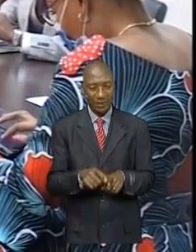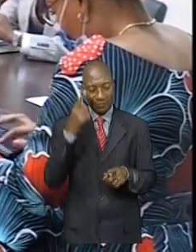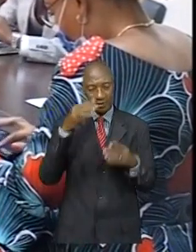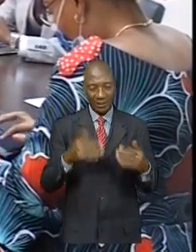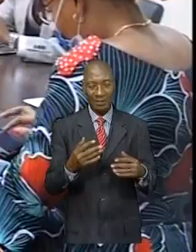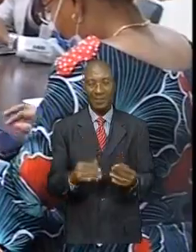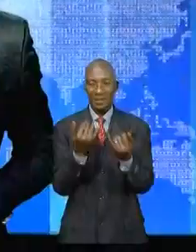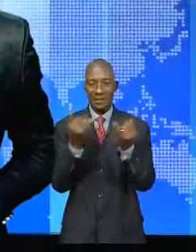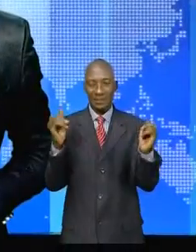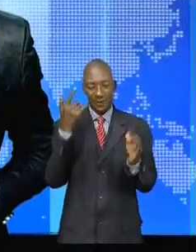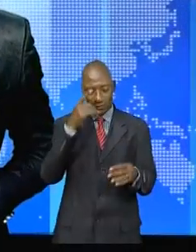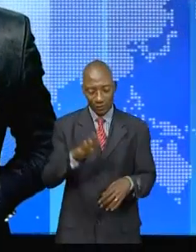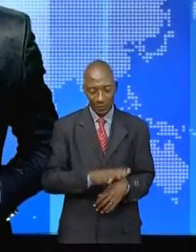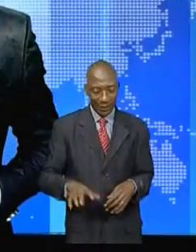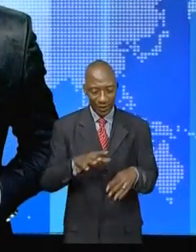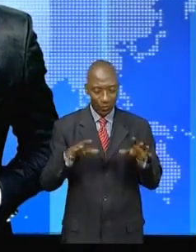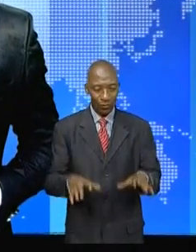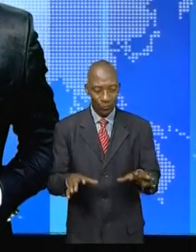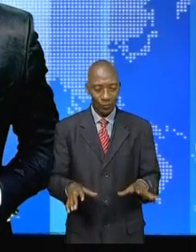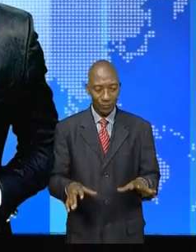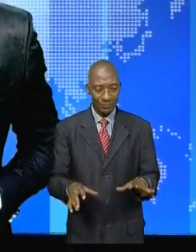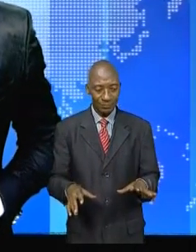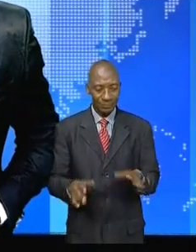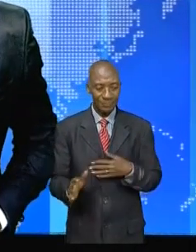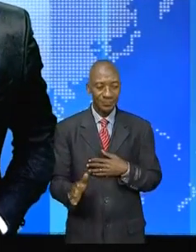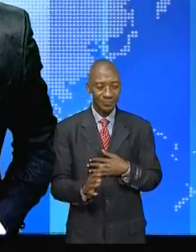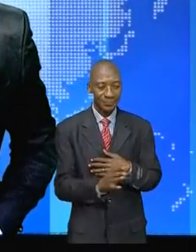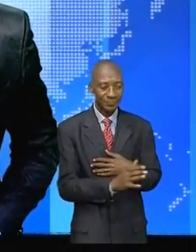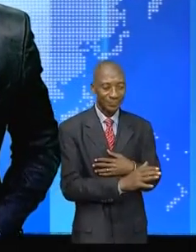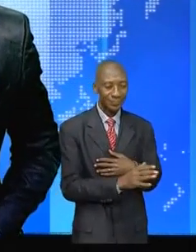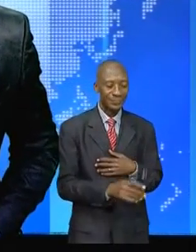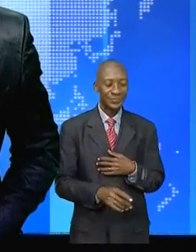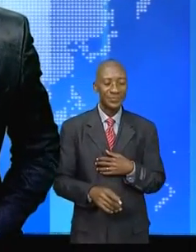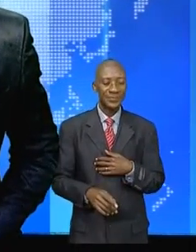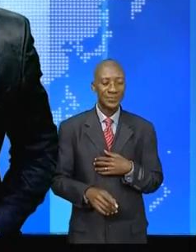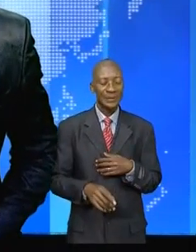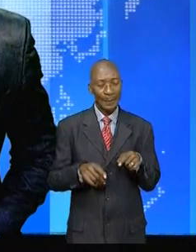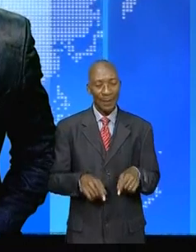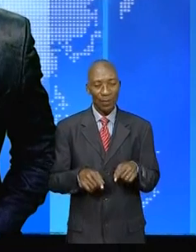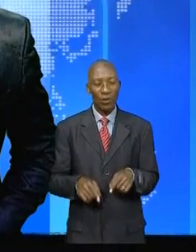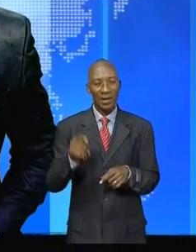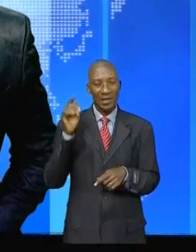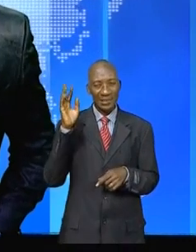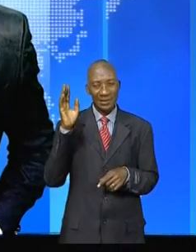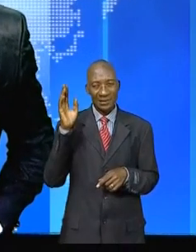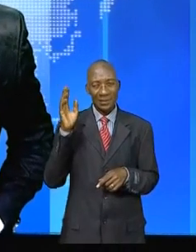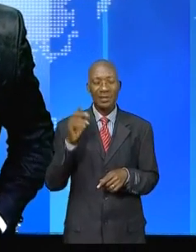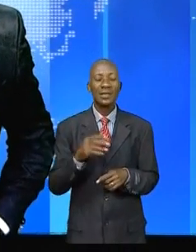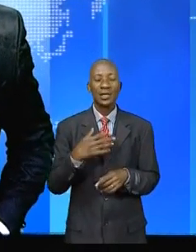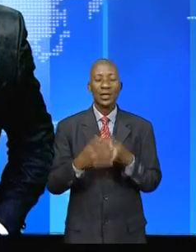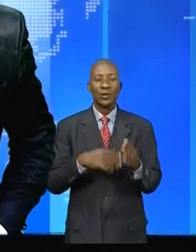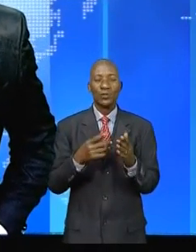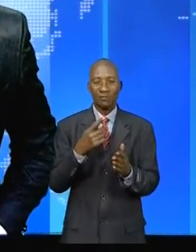du Congo. Il s'est clôturé à Kinshasa l'atelier sur la transformation des produits agricoles et plusieurs recommandations ont